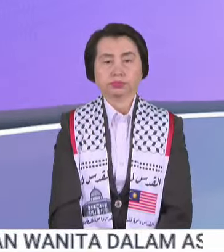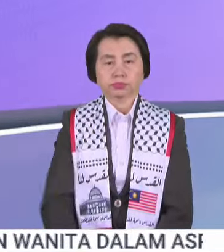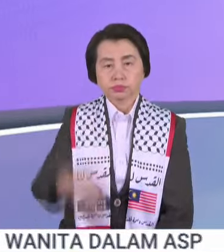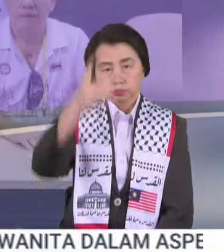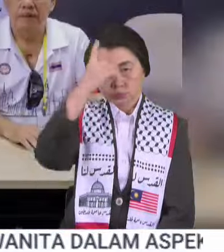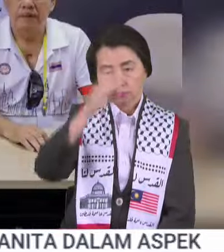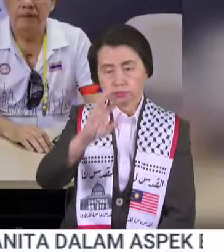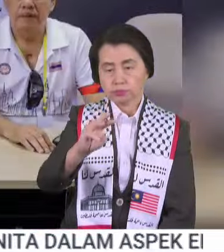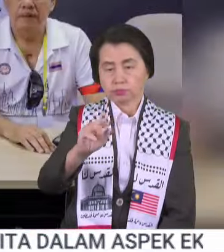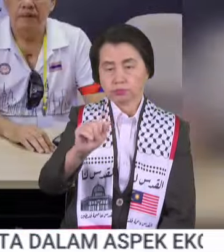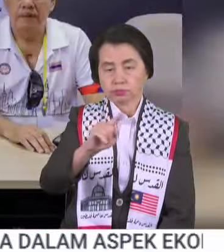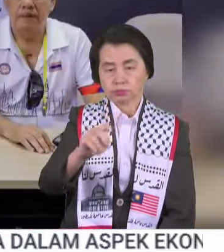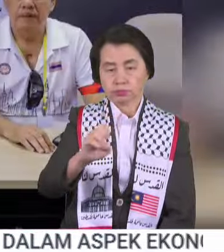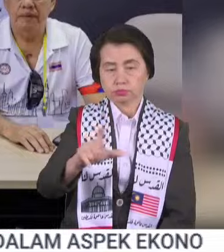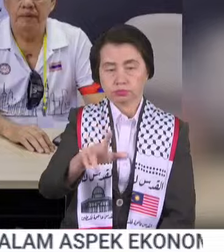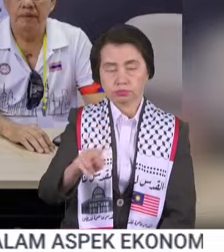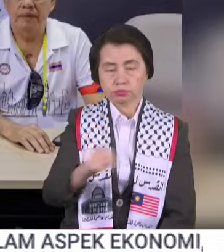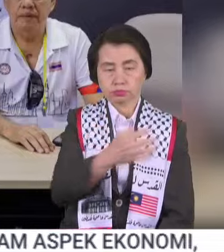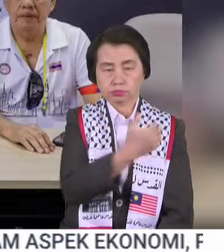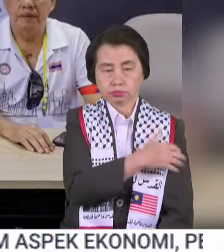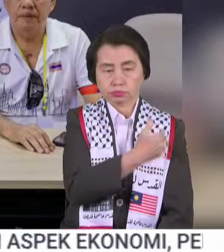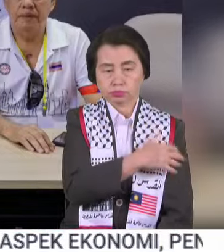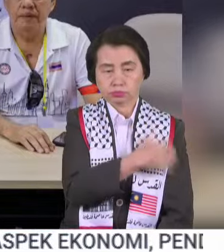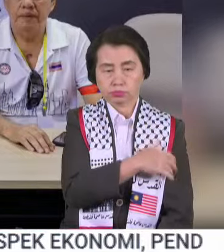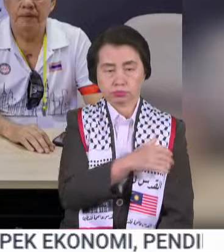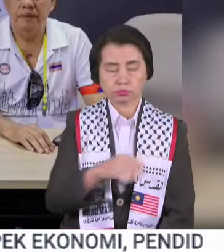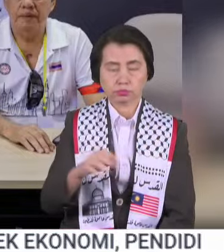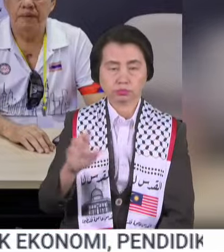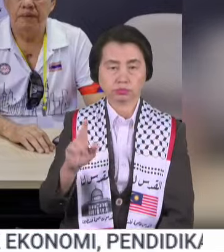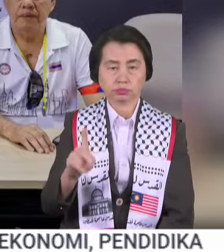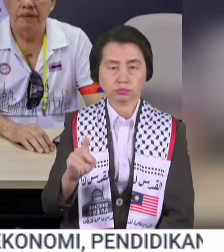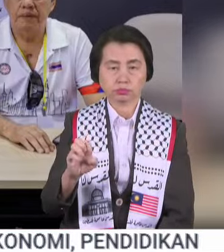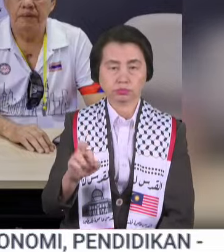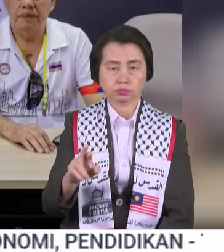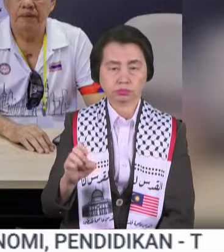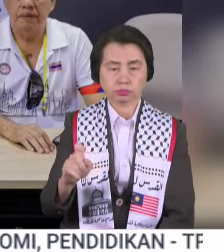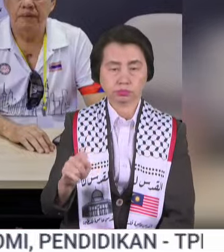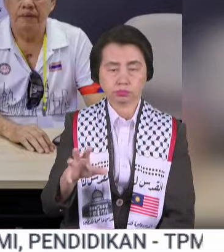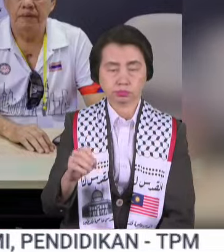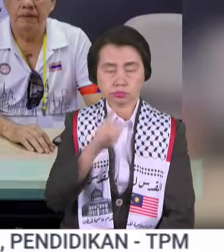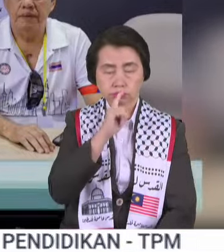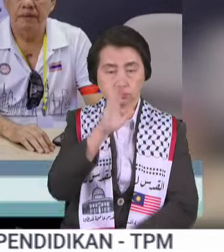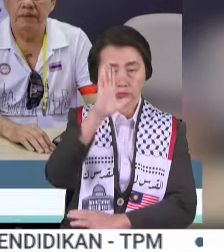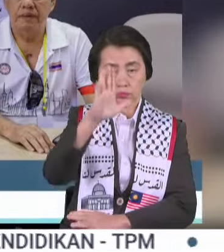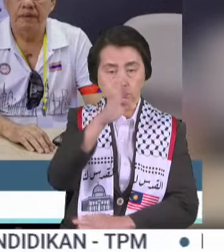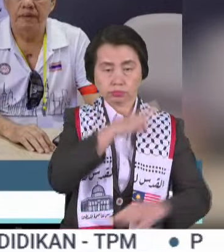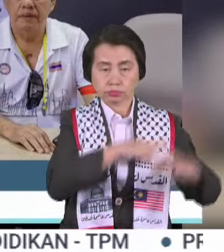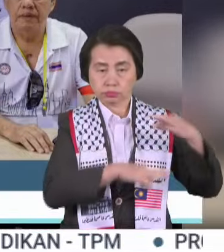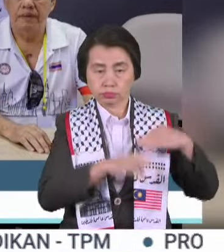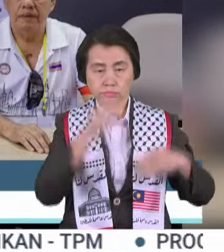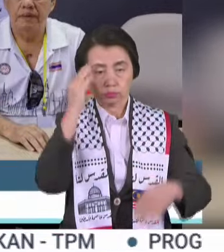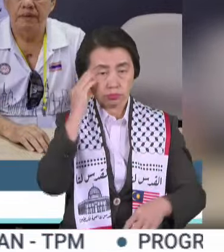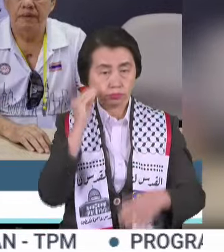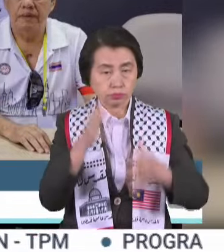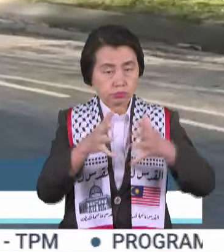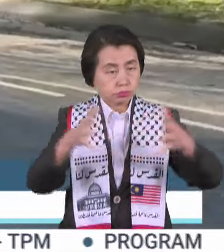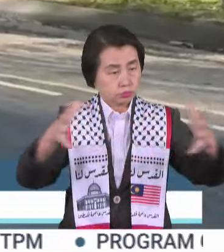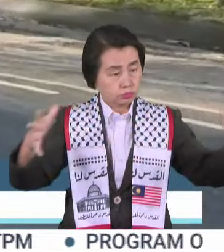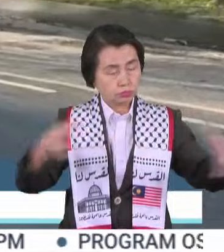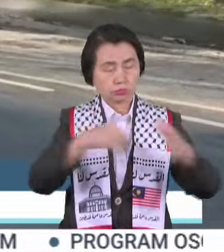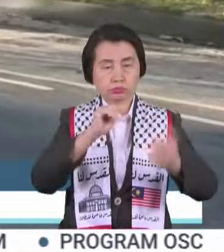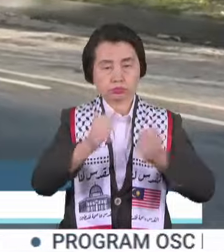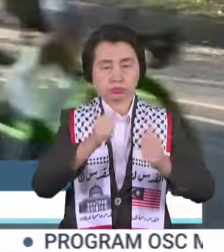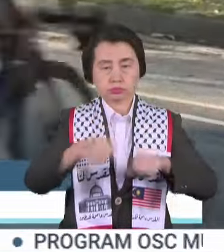Dato' Razlan yang juga bekas prinsipal pasukan Crypto Data RNF Racing MotoGP berjanji untuk memanfaatkan pengalaman luasnya dalam